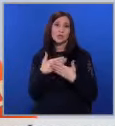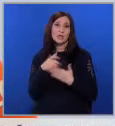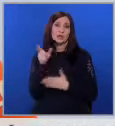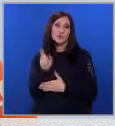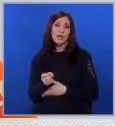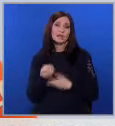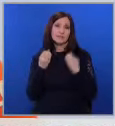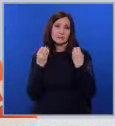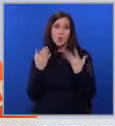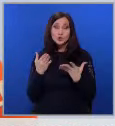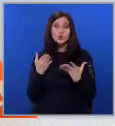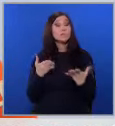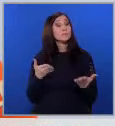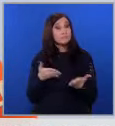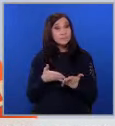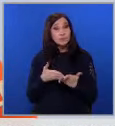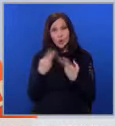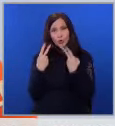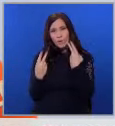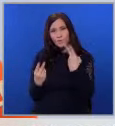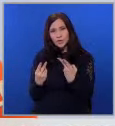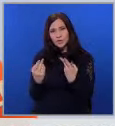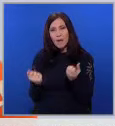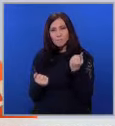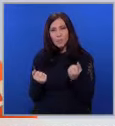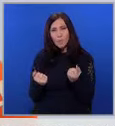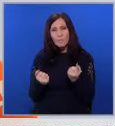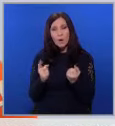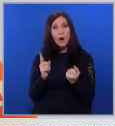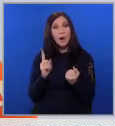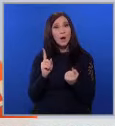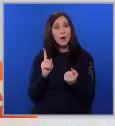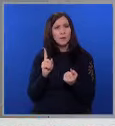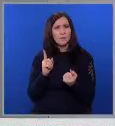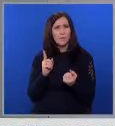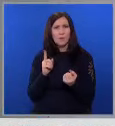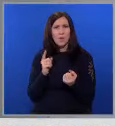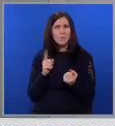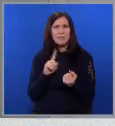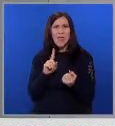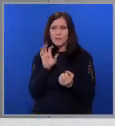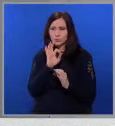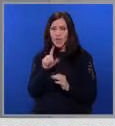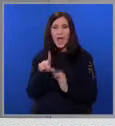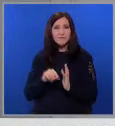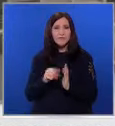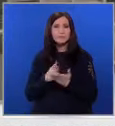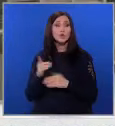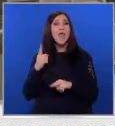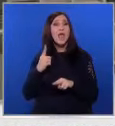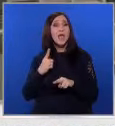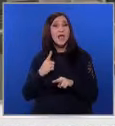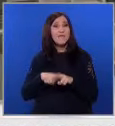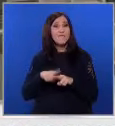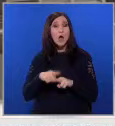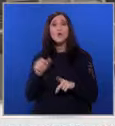с възможности, тъй като виждаме автомобила, който шофира, той не е никак ефтин. Според Ивайло Юруков става